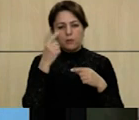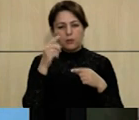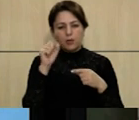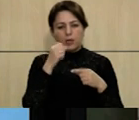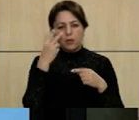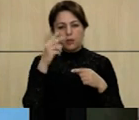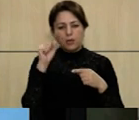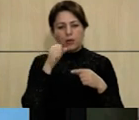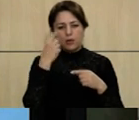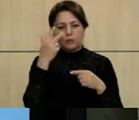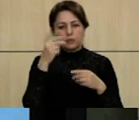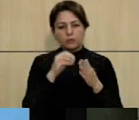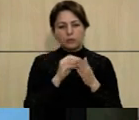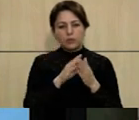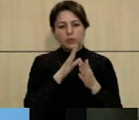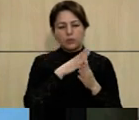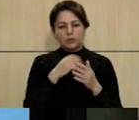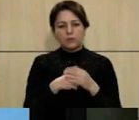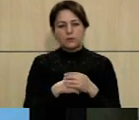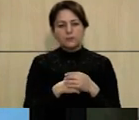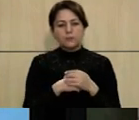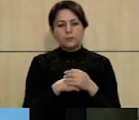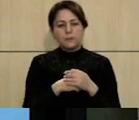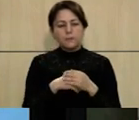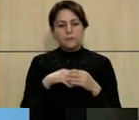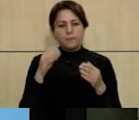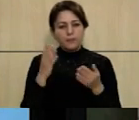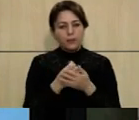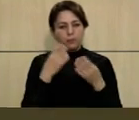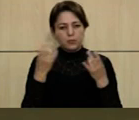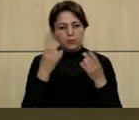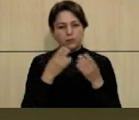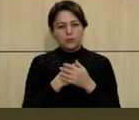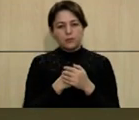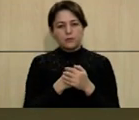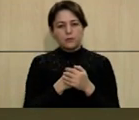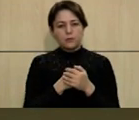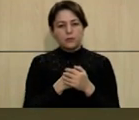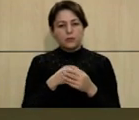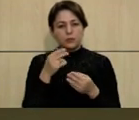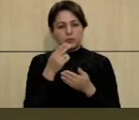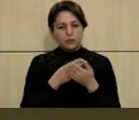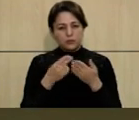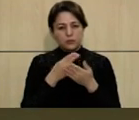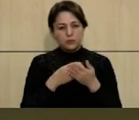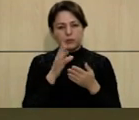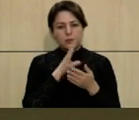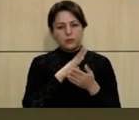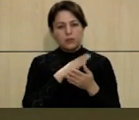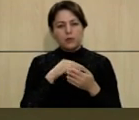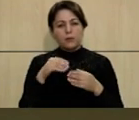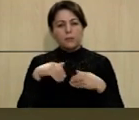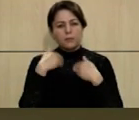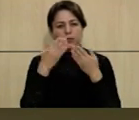A3 deb belgilab oldik. Topish kerak. Demak, chizmani chizib oldik,